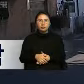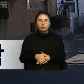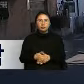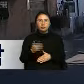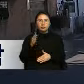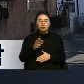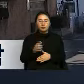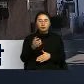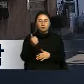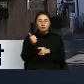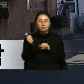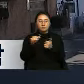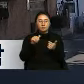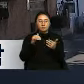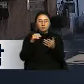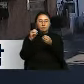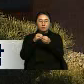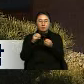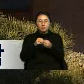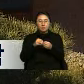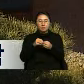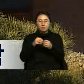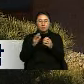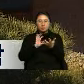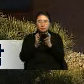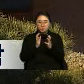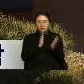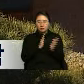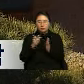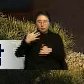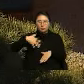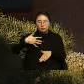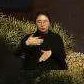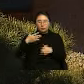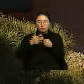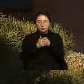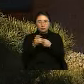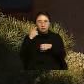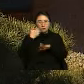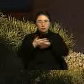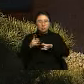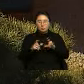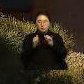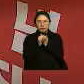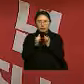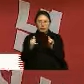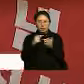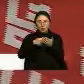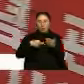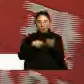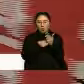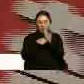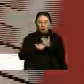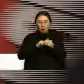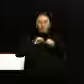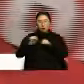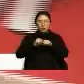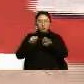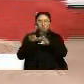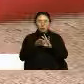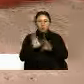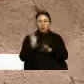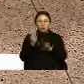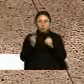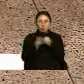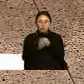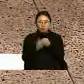하지만 소유자 사망 우유 조 깐 상속 분쟁이 정리되지 않은 데다 반대 시민들도 서명운동 등 행동에 계속 나설